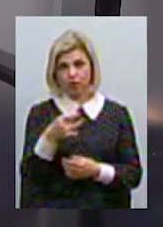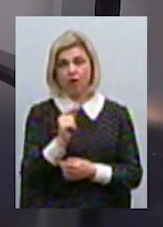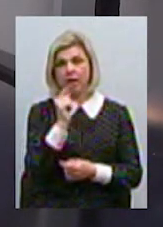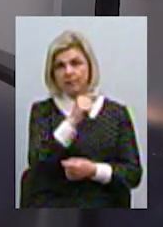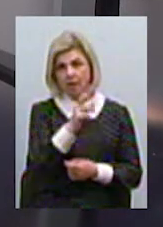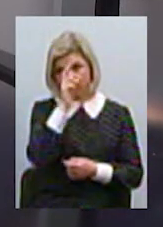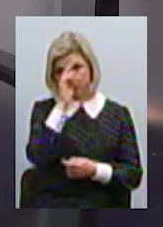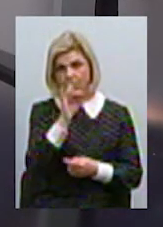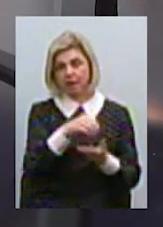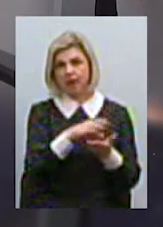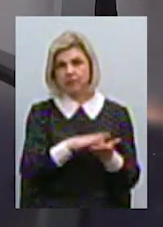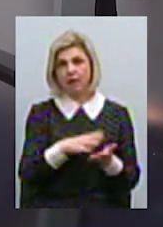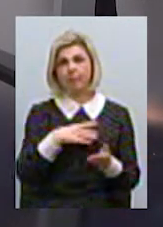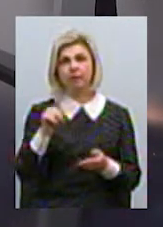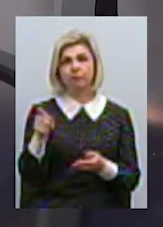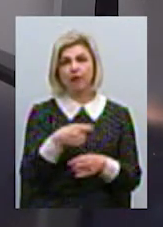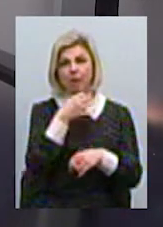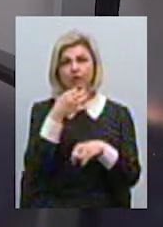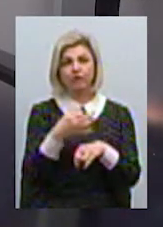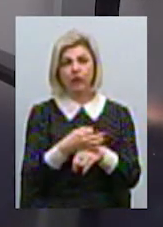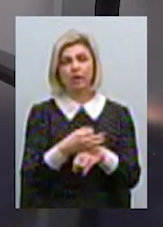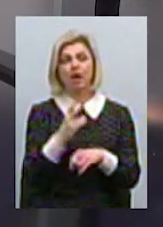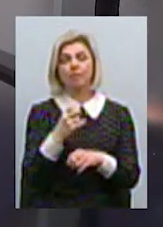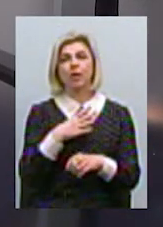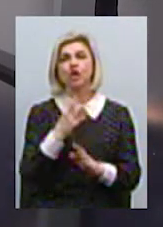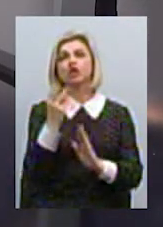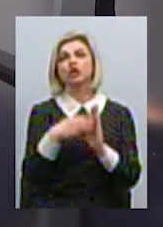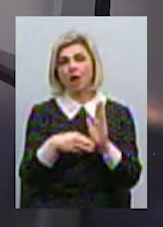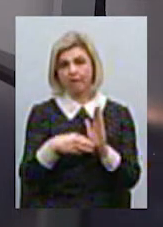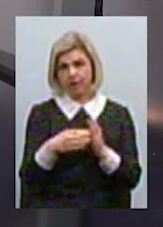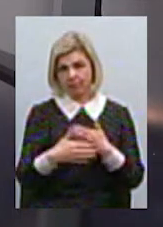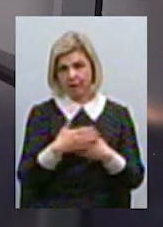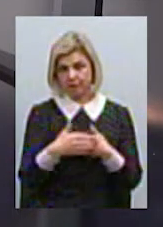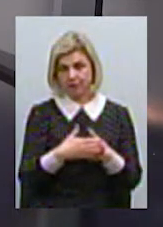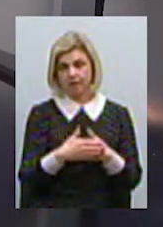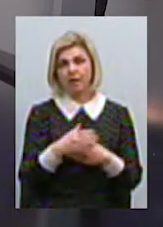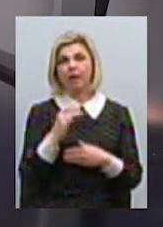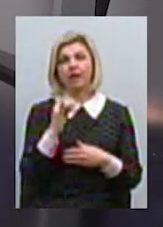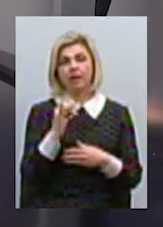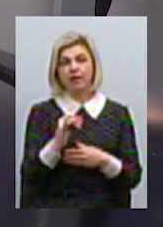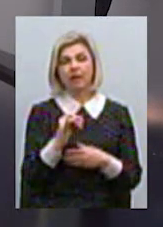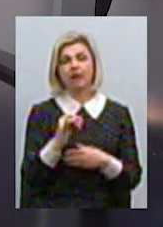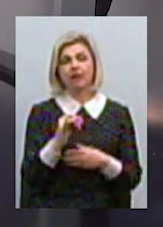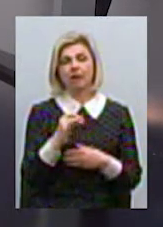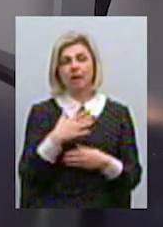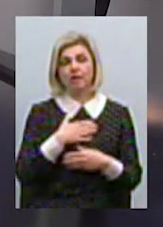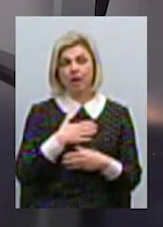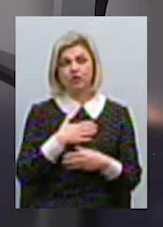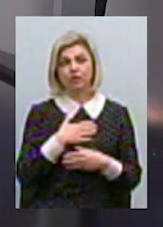реєстратор був притягнутий до відповідальності у вигляді покладання на нього штрафних зобов'язань, і судова гілка влади підтвердила